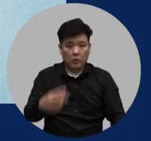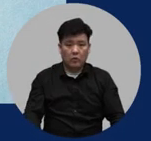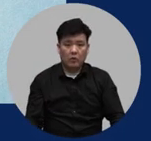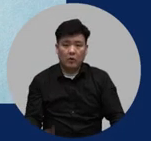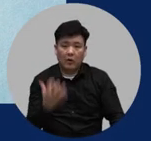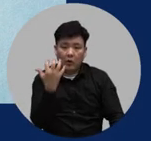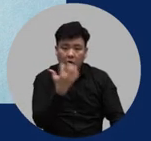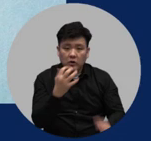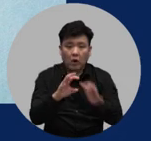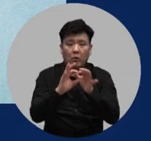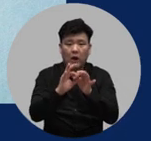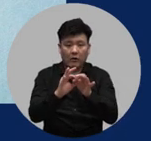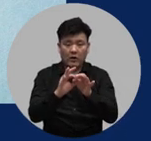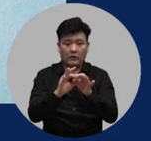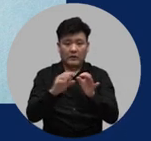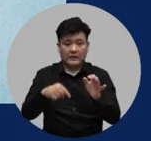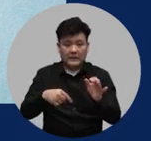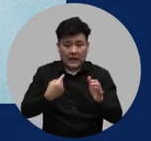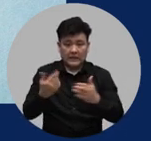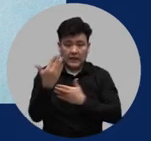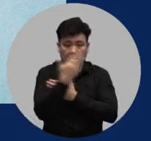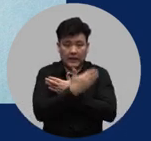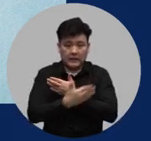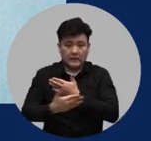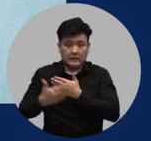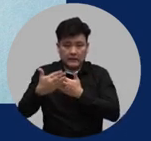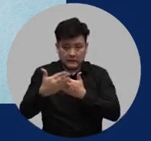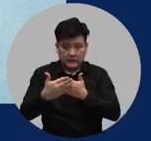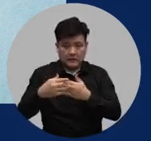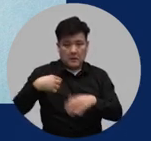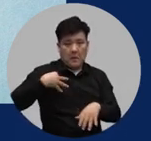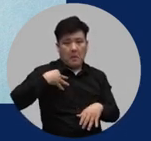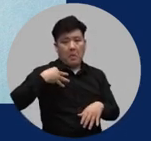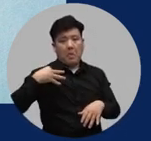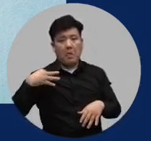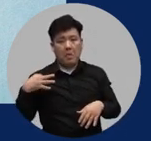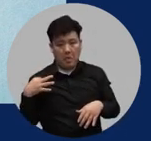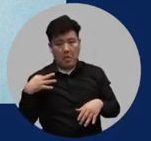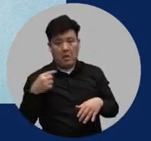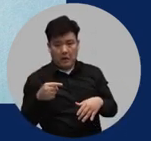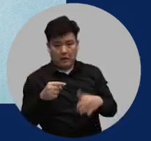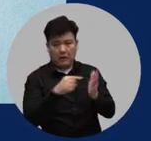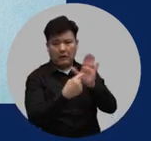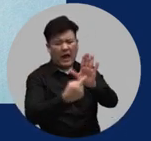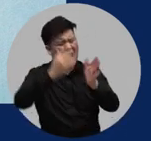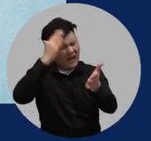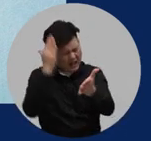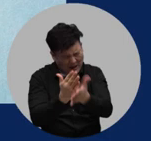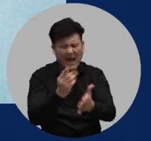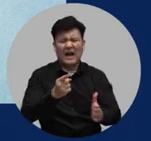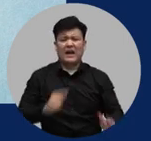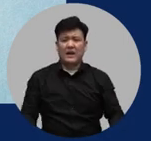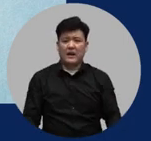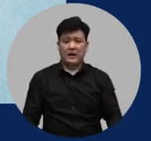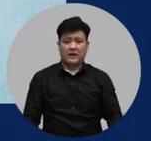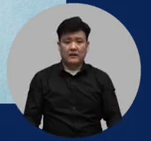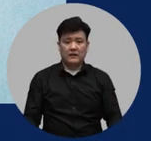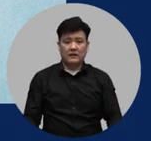성과 관련된 자신의 특정 신체 부위를 고의적으로 노출하거나 만지는 행위를 하지 않아야 합니다.